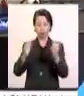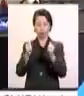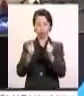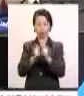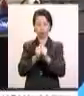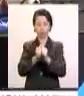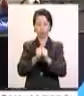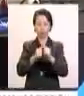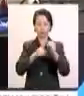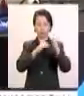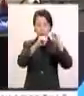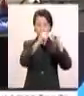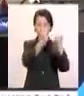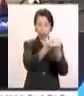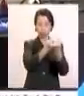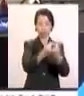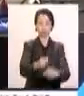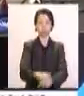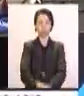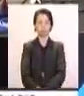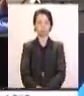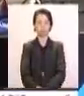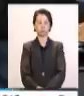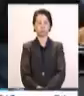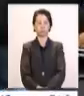saingan peringkat kumpulan.